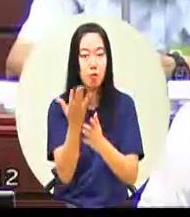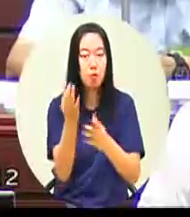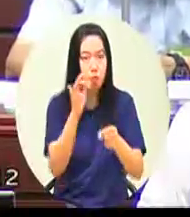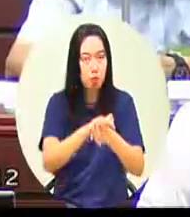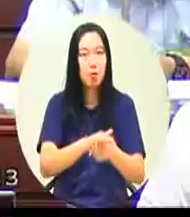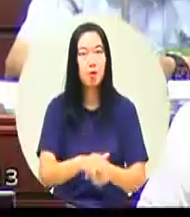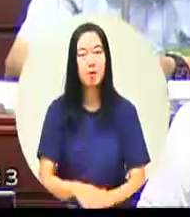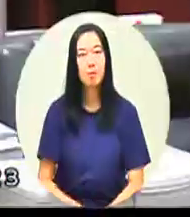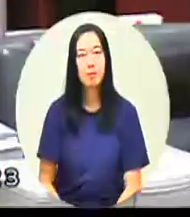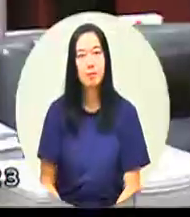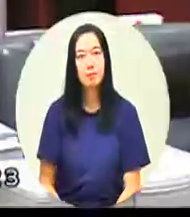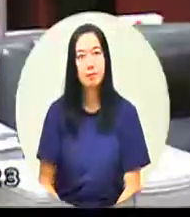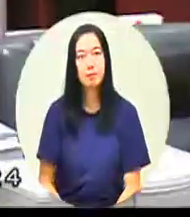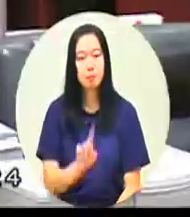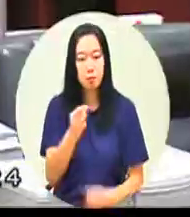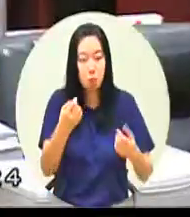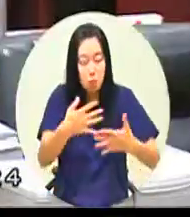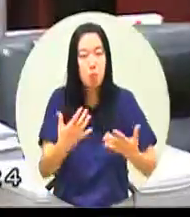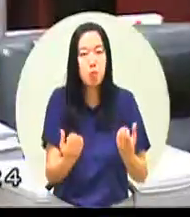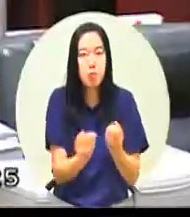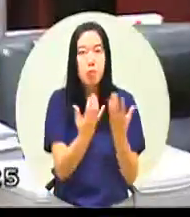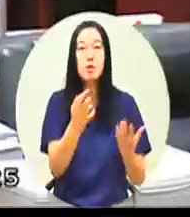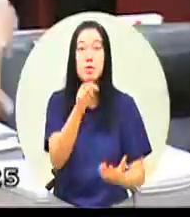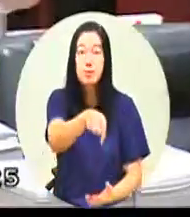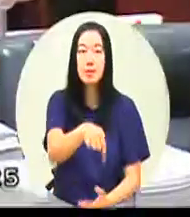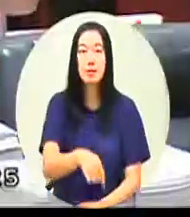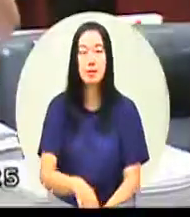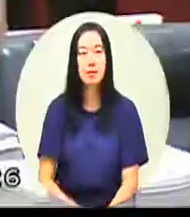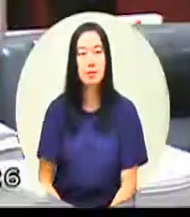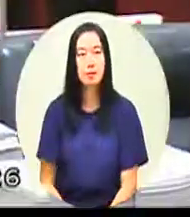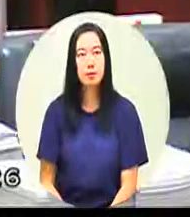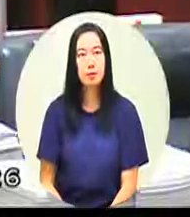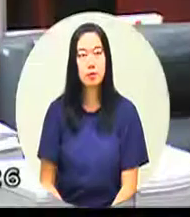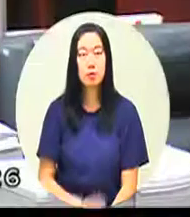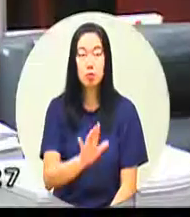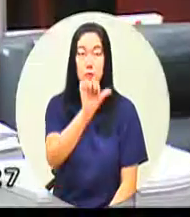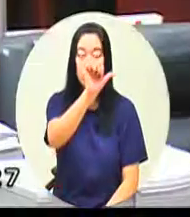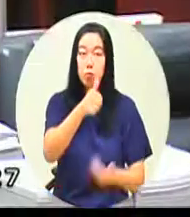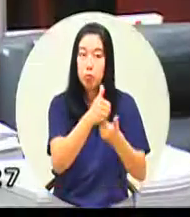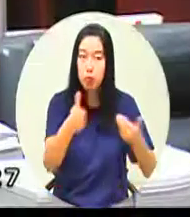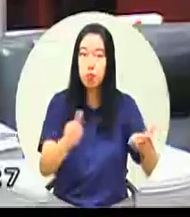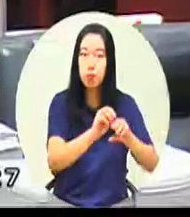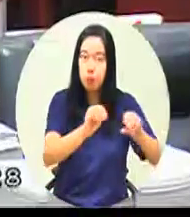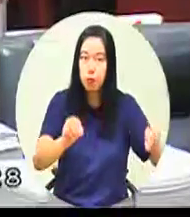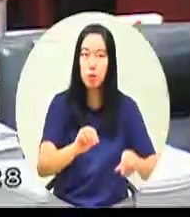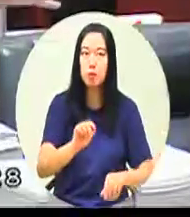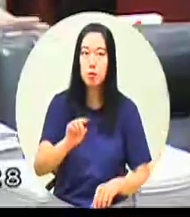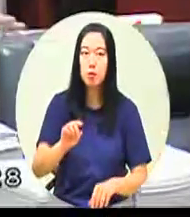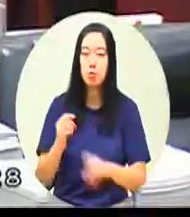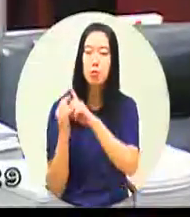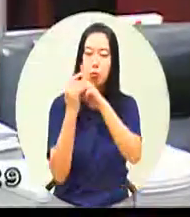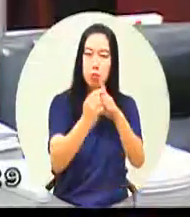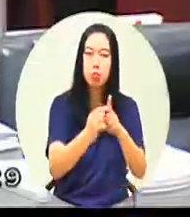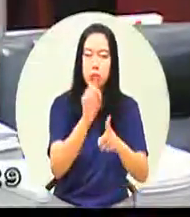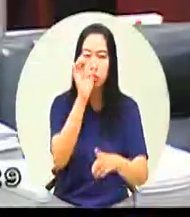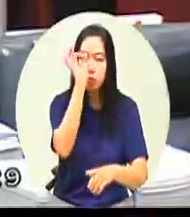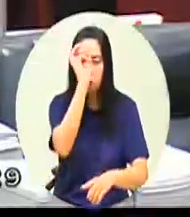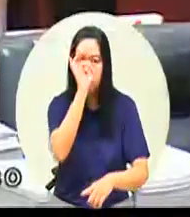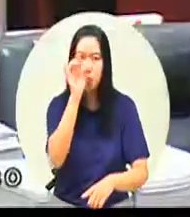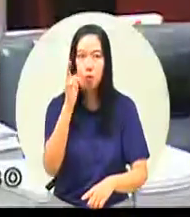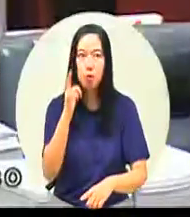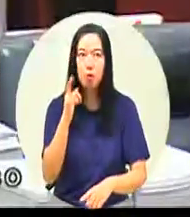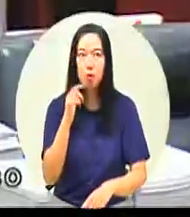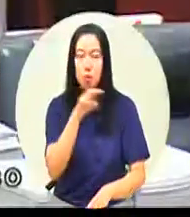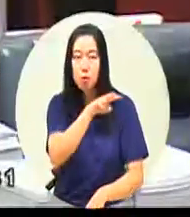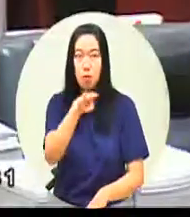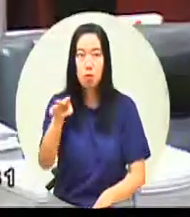局长请坐。问题就三星伫遮啦。啊啦，有诶5分地哈，一看看诶，哈，已经达到